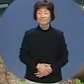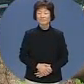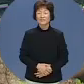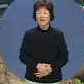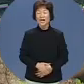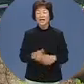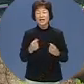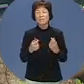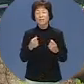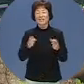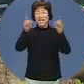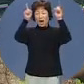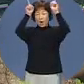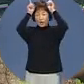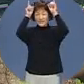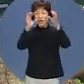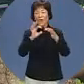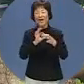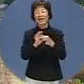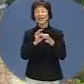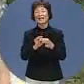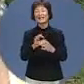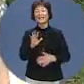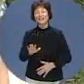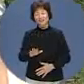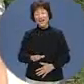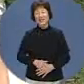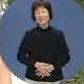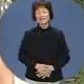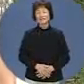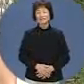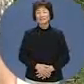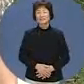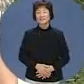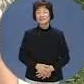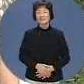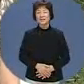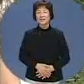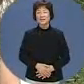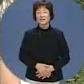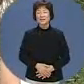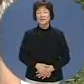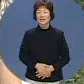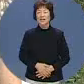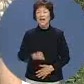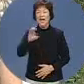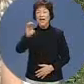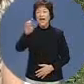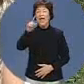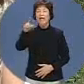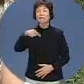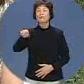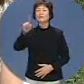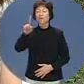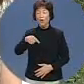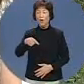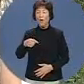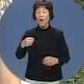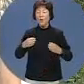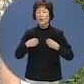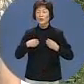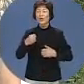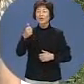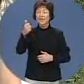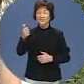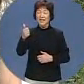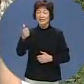ています。 やっぱり鬼と深い関わりがあったんですね、うん、そして今のお話にもありましたように、縁の行者にまつわる